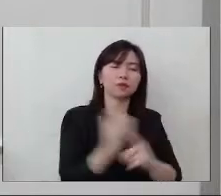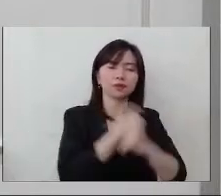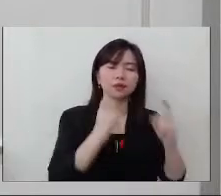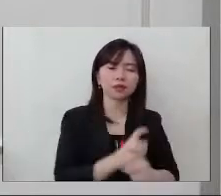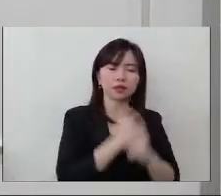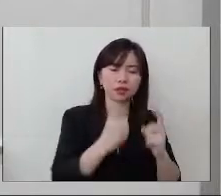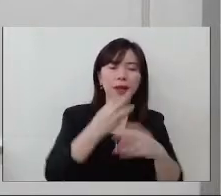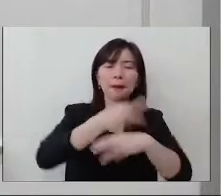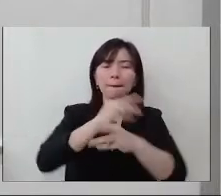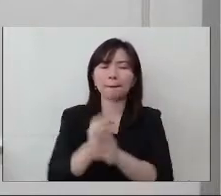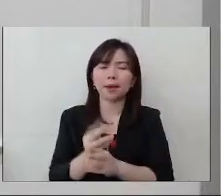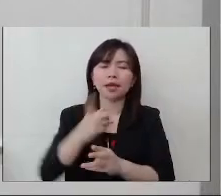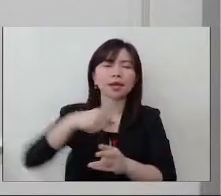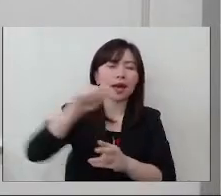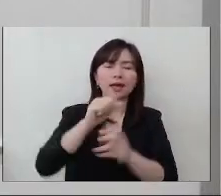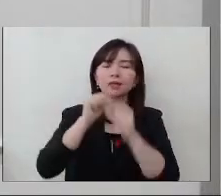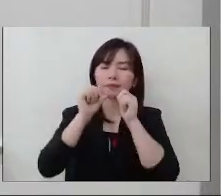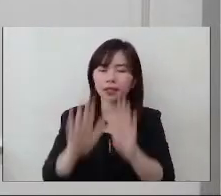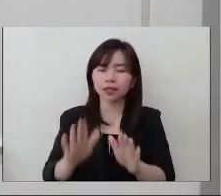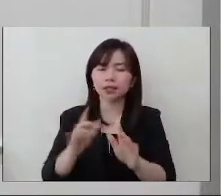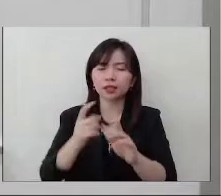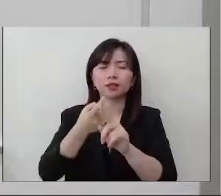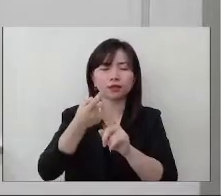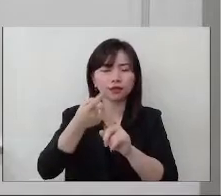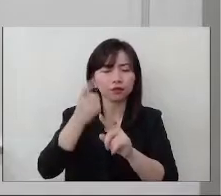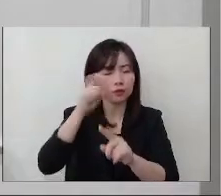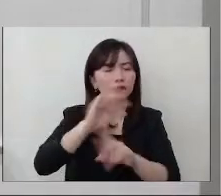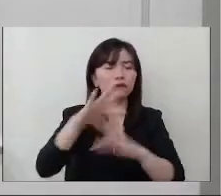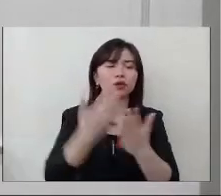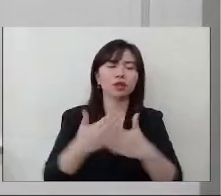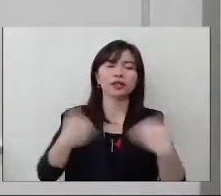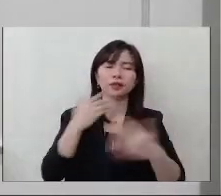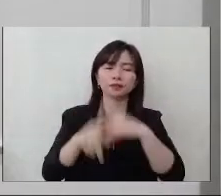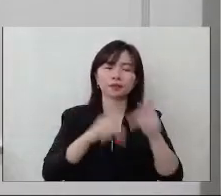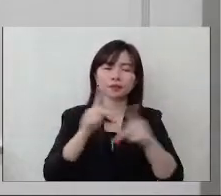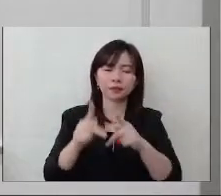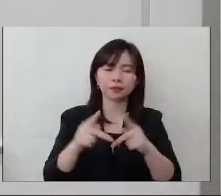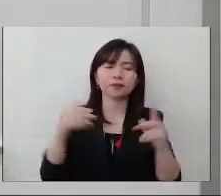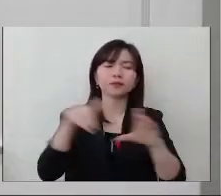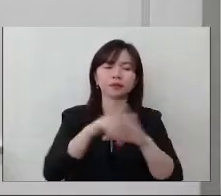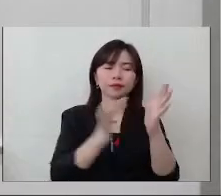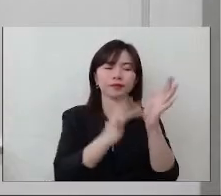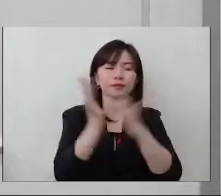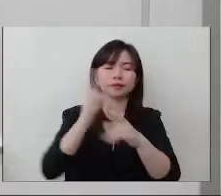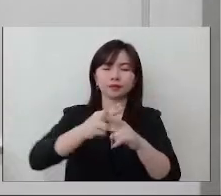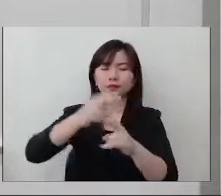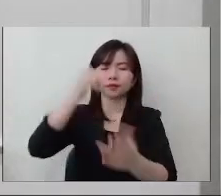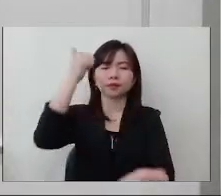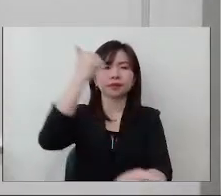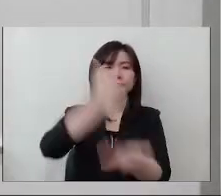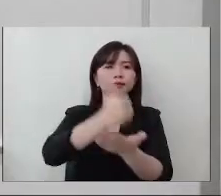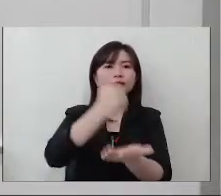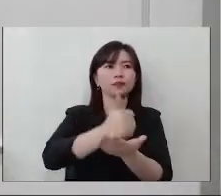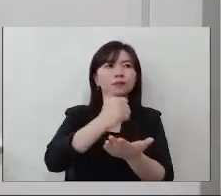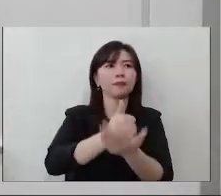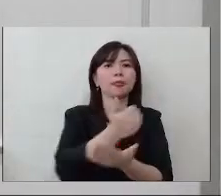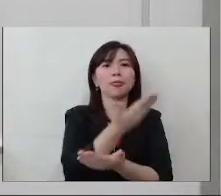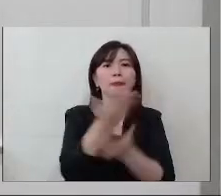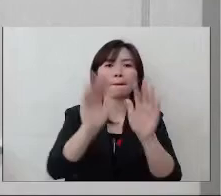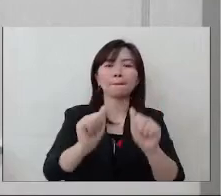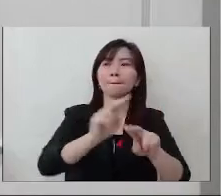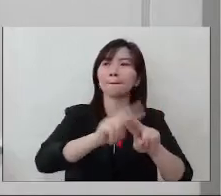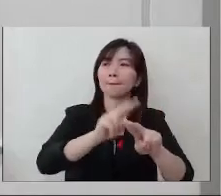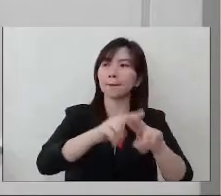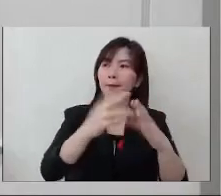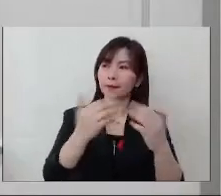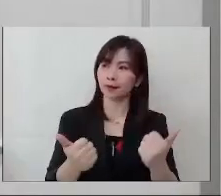blessing to these precious people of yours, O God, that are listening right now. In Jesus' name we pray, amen. Amen. Please be seated.